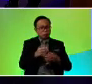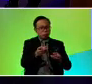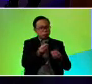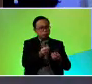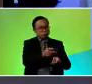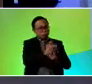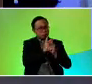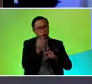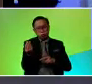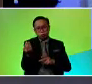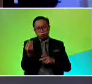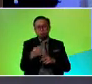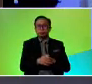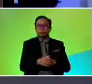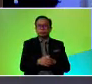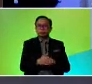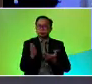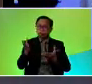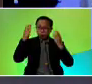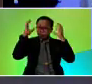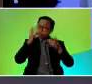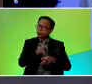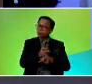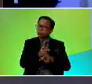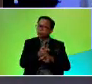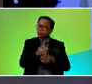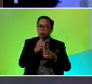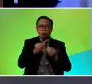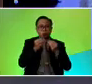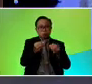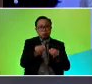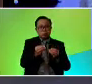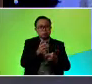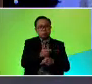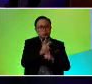oke dengan cek gulanya